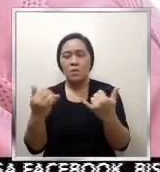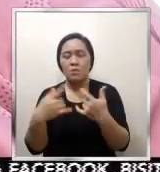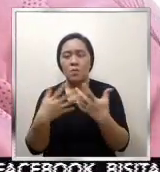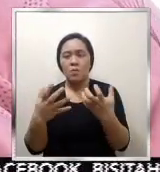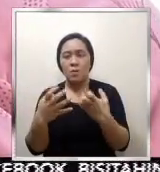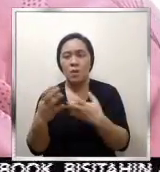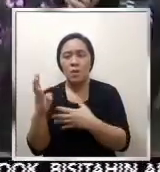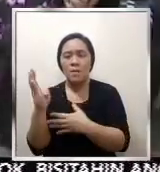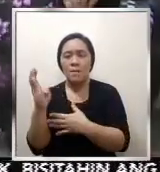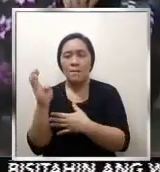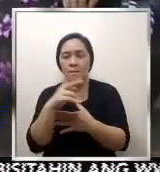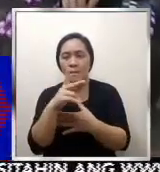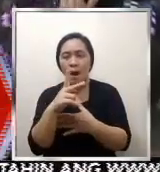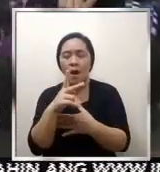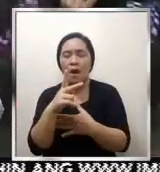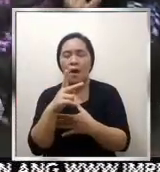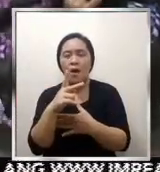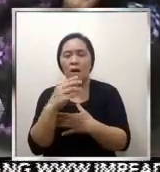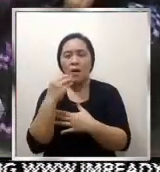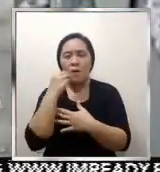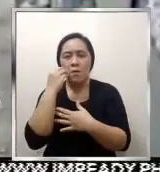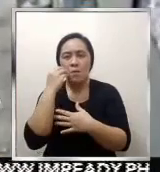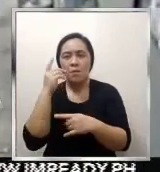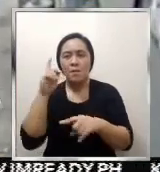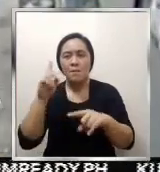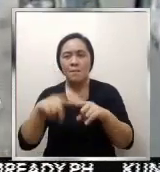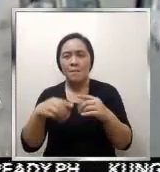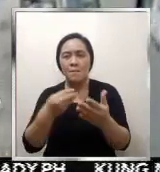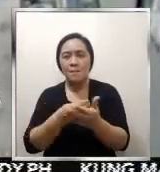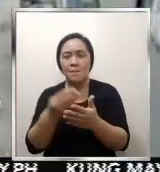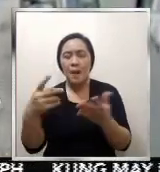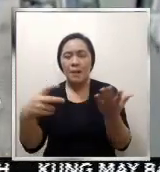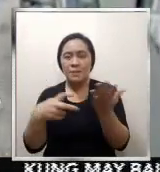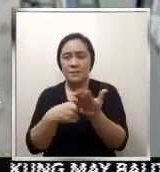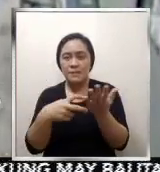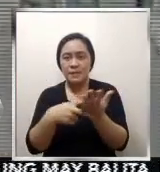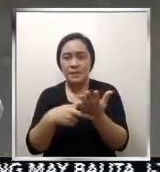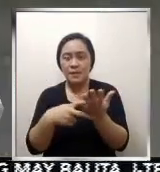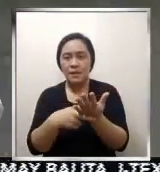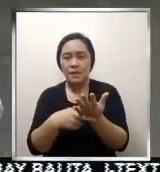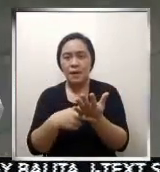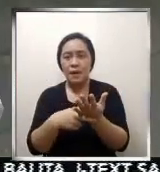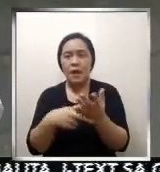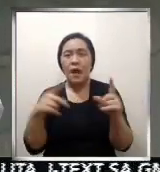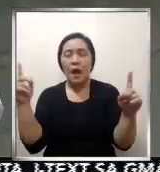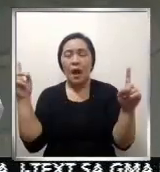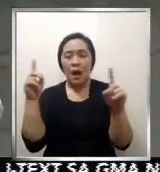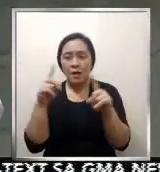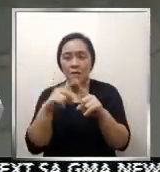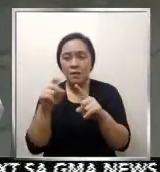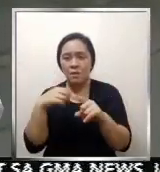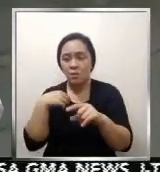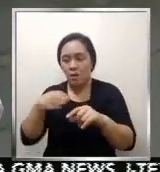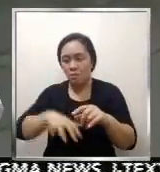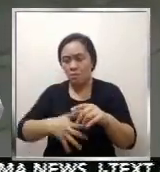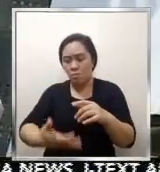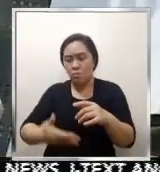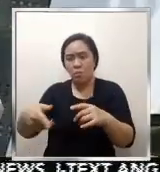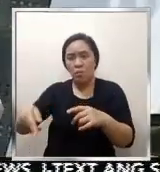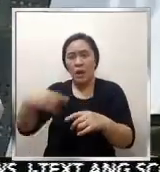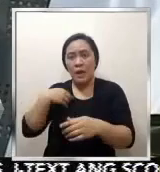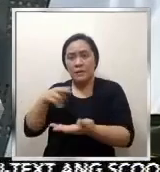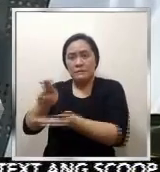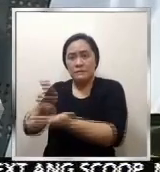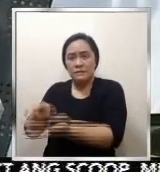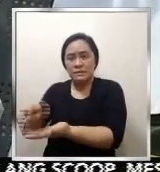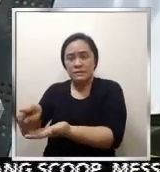pambili namin ticket eh. Ang buntis na ito na abutan naming natutulog sa semento. Ang pwede lang kasing pumasok sa loob ng NAIA ay yung may